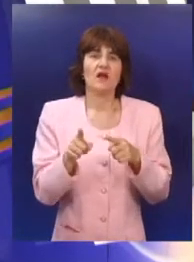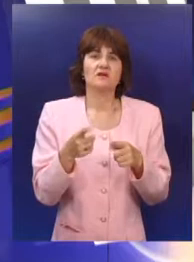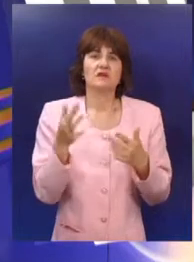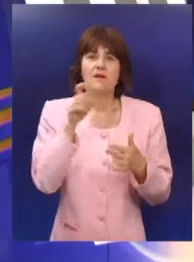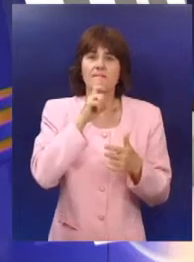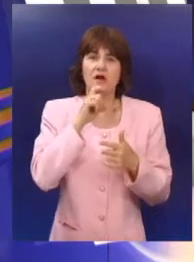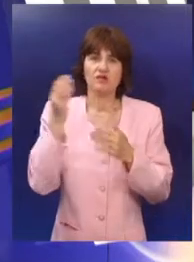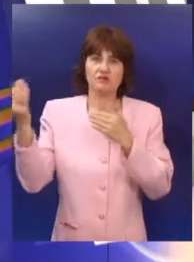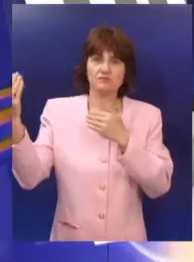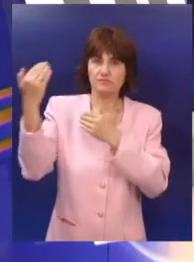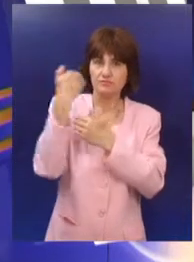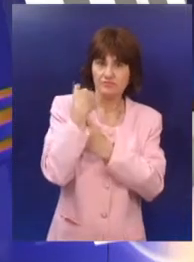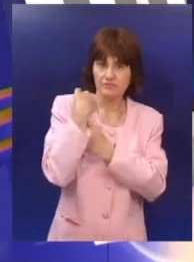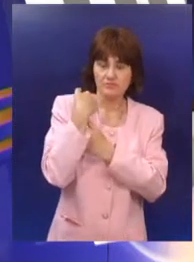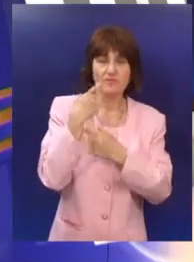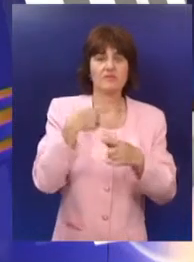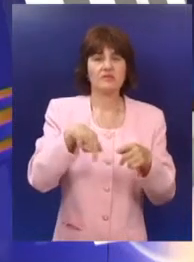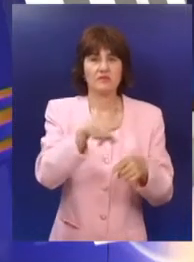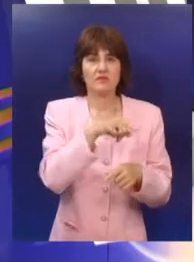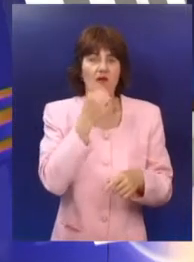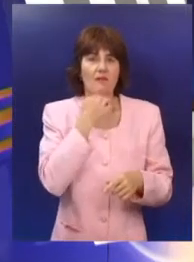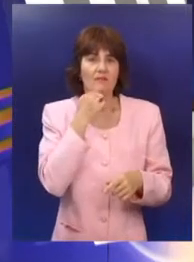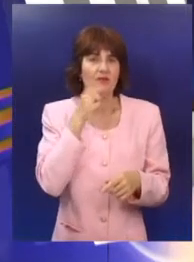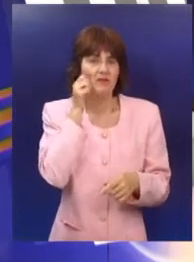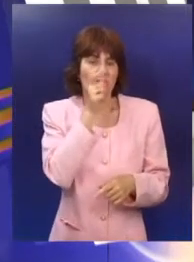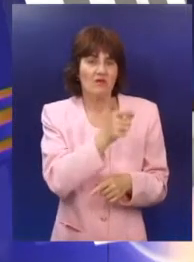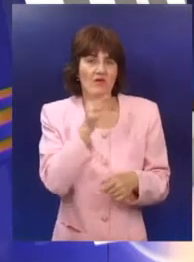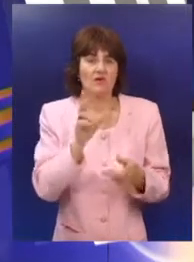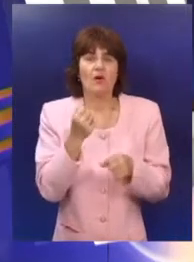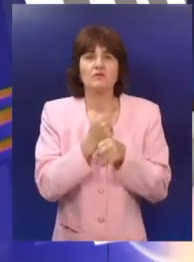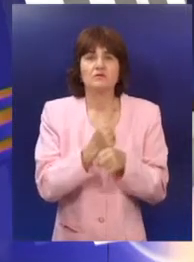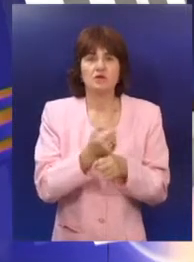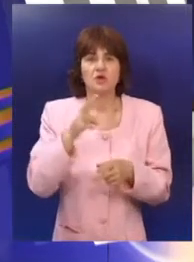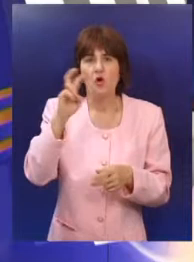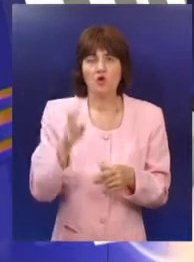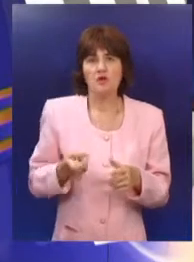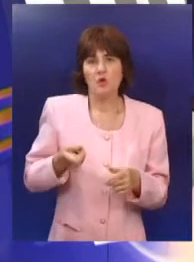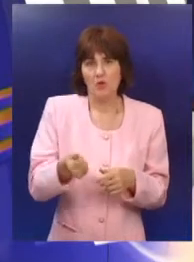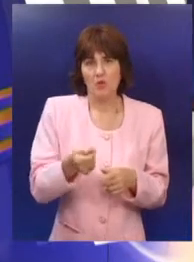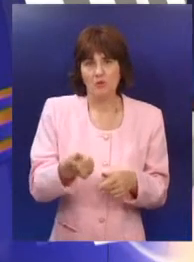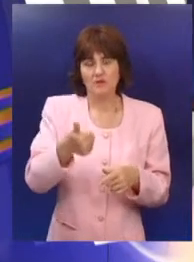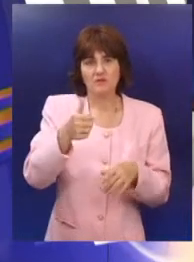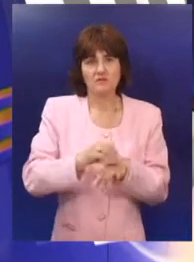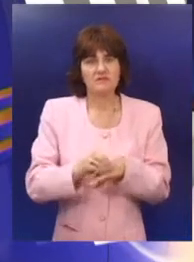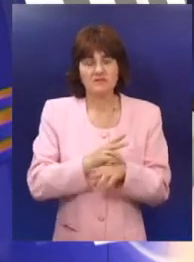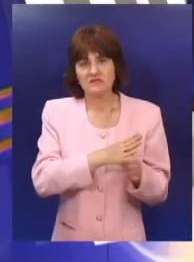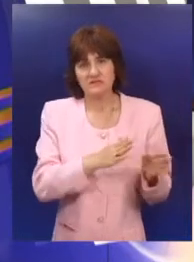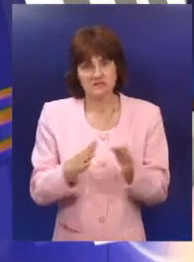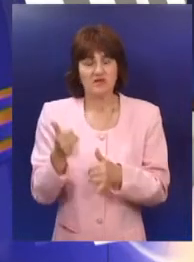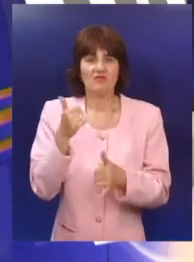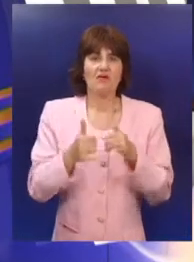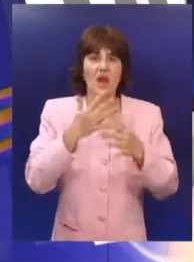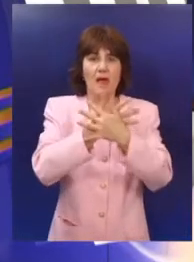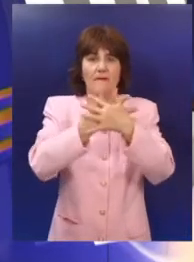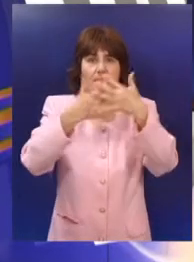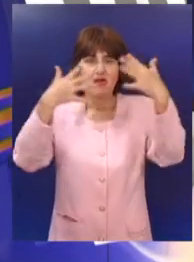oblak dolazio iz Mađarske. Poljoprivrednici od ovakvih nepogoda mogu da se zaštite kroz osiguranje useva u ratarskoj proizvodnji ili